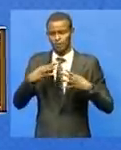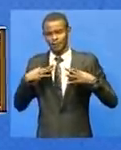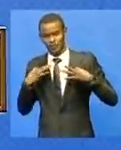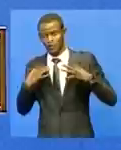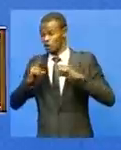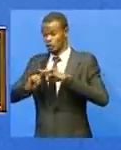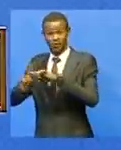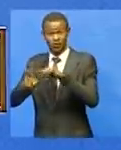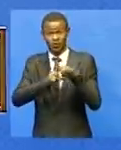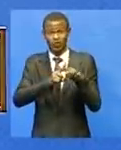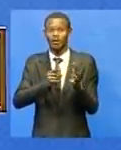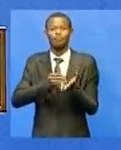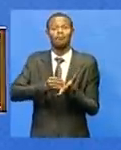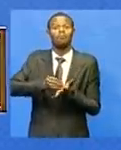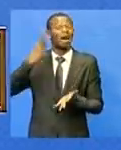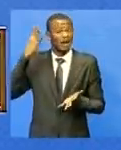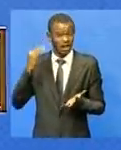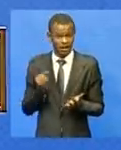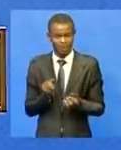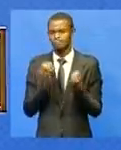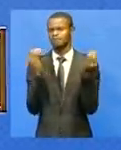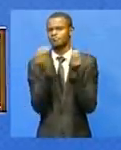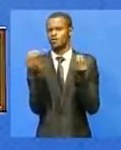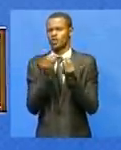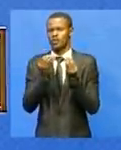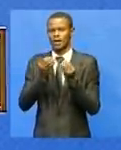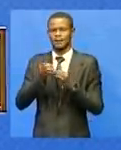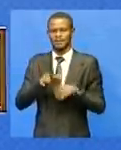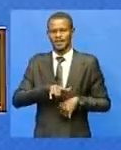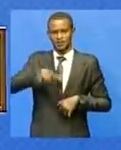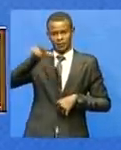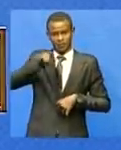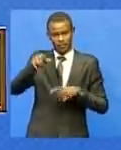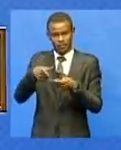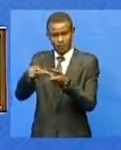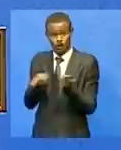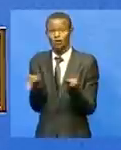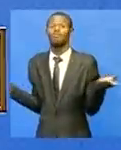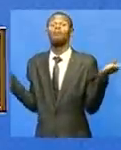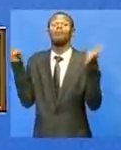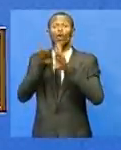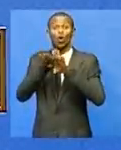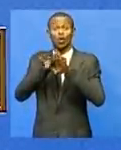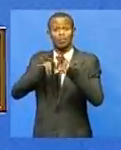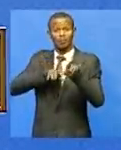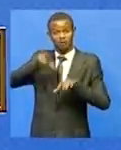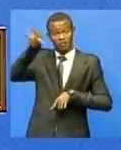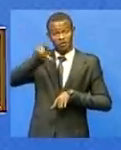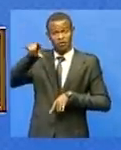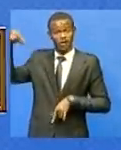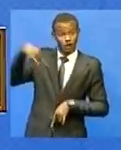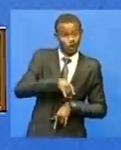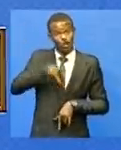de l'aéroport de Goma. Les autorités locales ont été instruites de suivre cette situation auprès des opérateurs